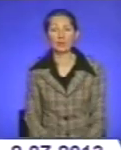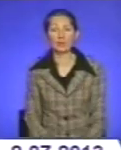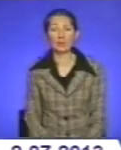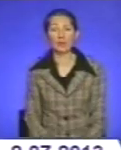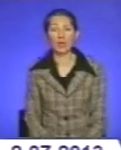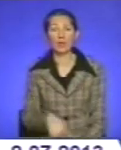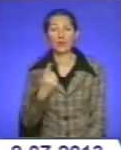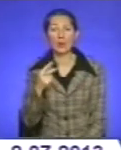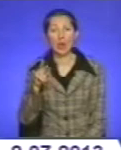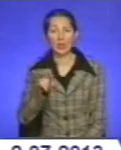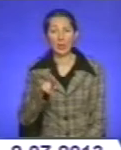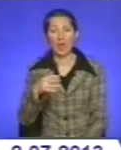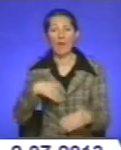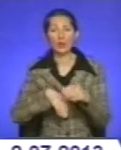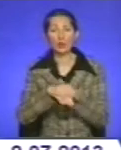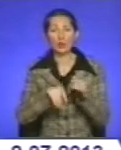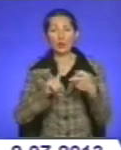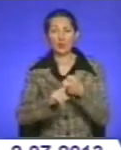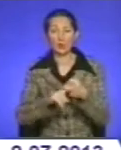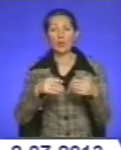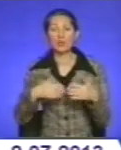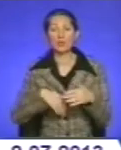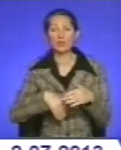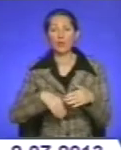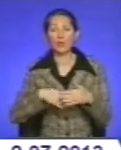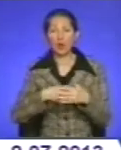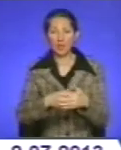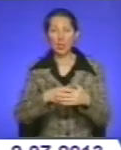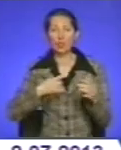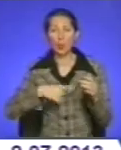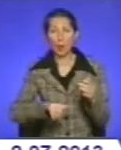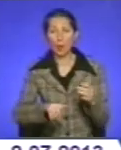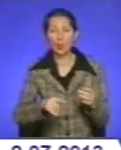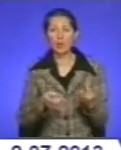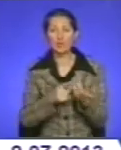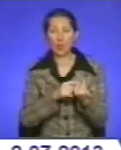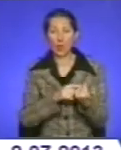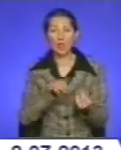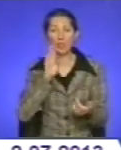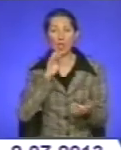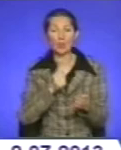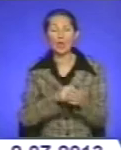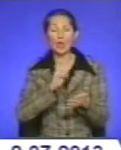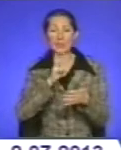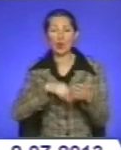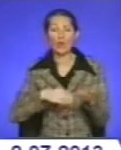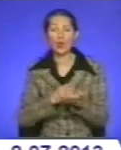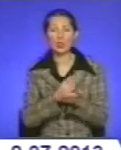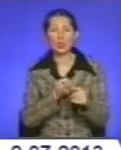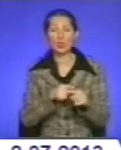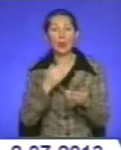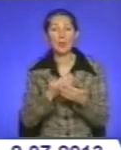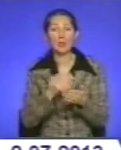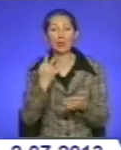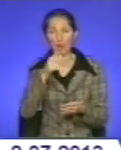З 1 липня відпустку у зв'язку з вагітністю та пологами зараховуватиме жінкам до страхового стажу. Це приблизно